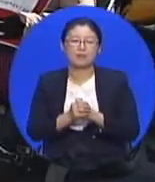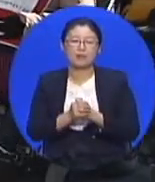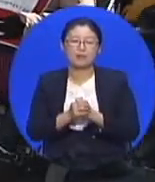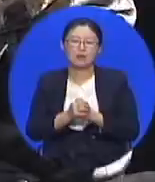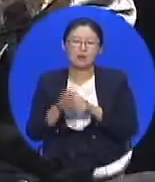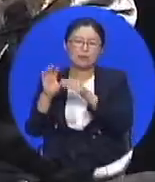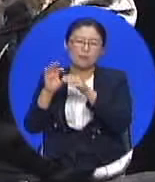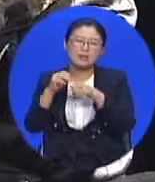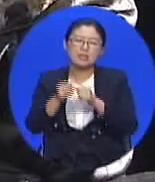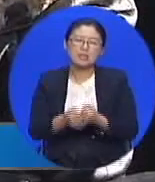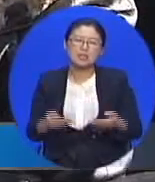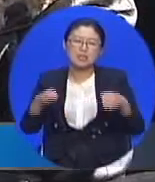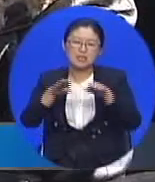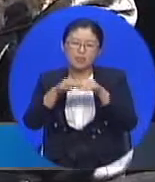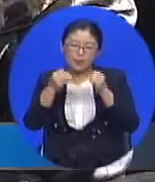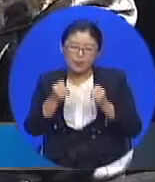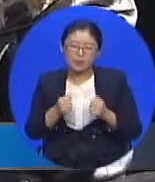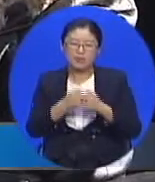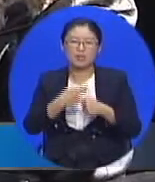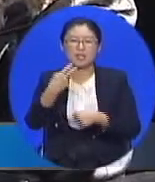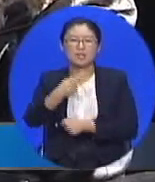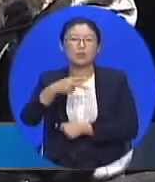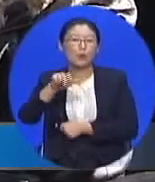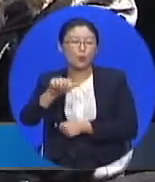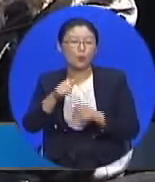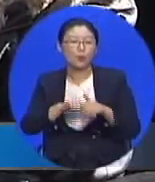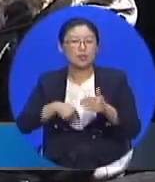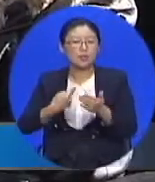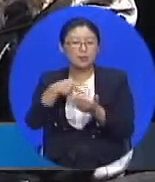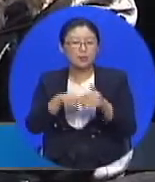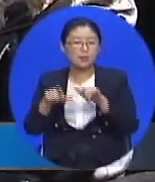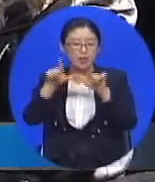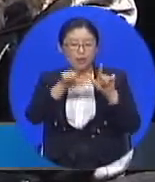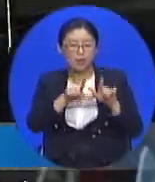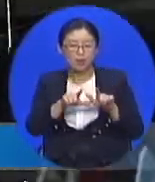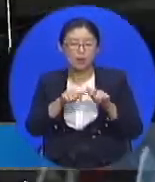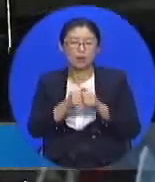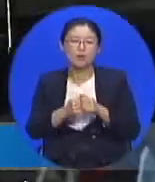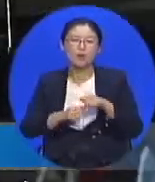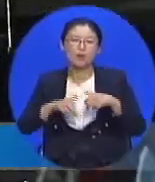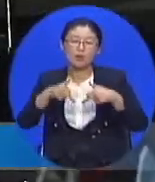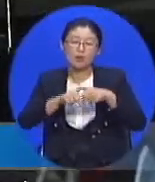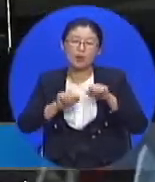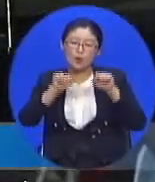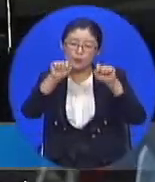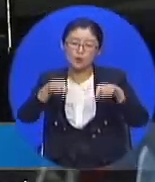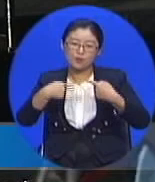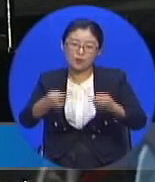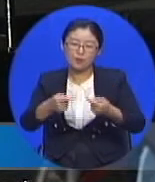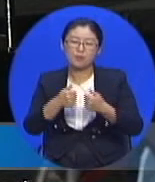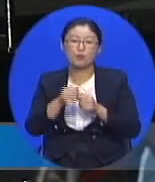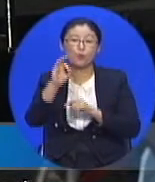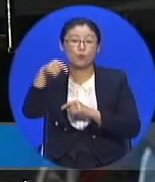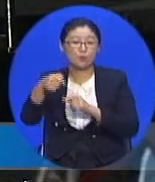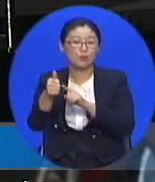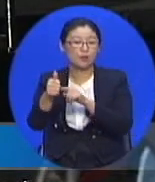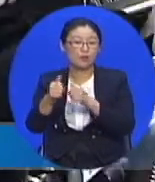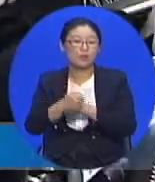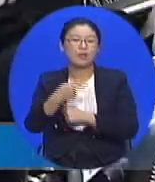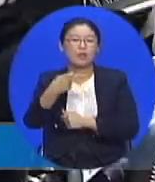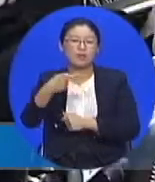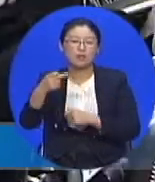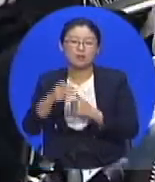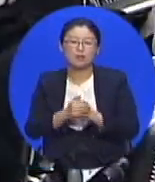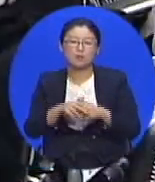지내다 2005년 자립생활을 시작하며 장애인권운동에 함께한 우 열사는 지난 2010년 12월 장애인 인권